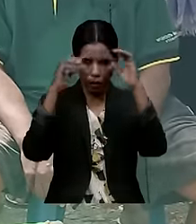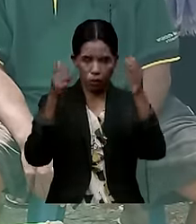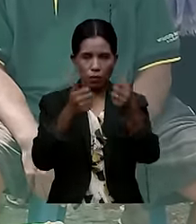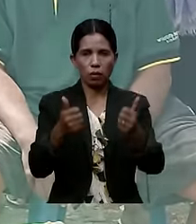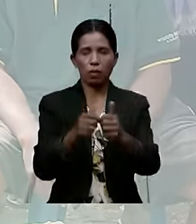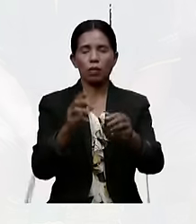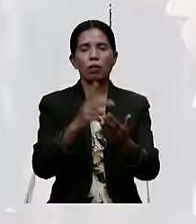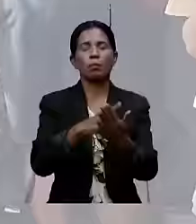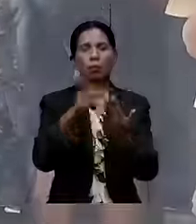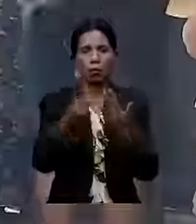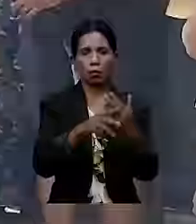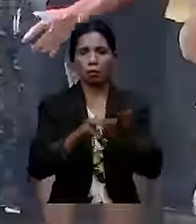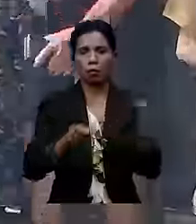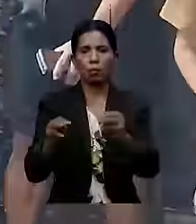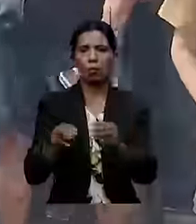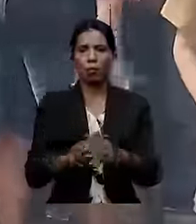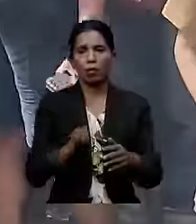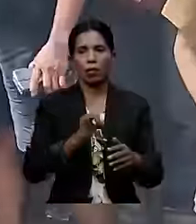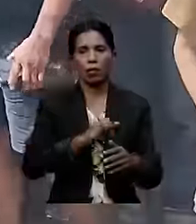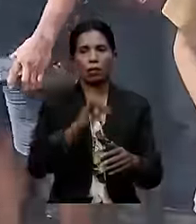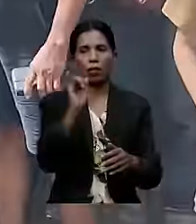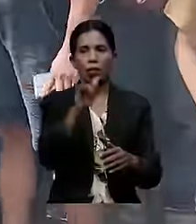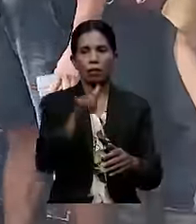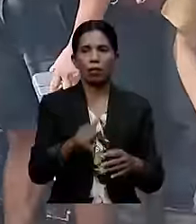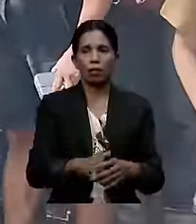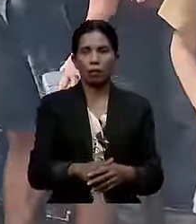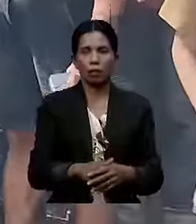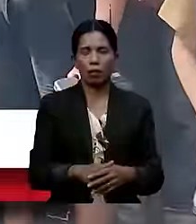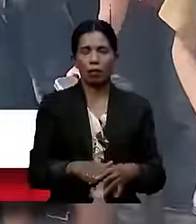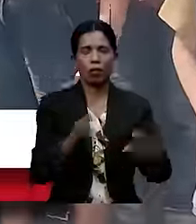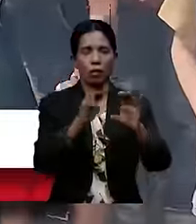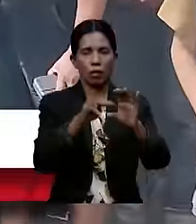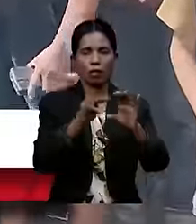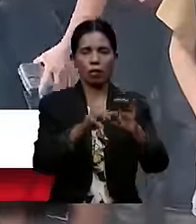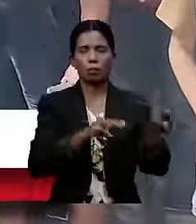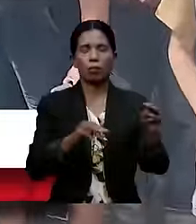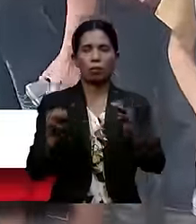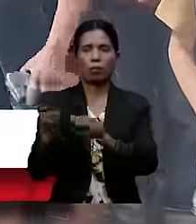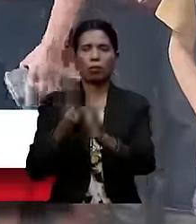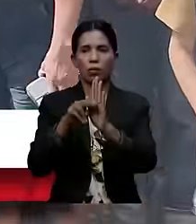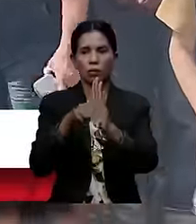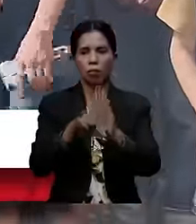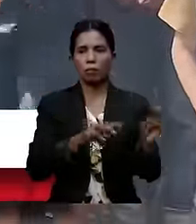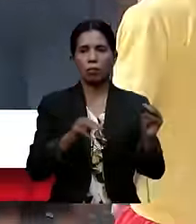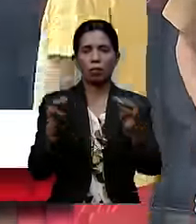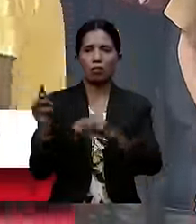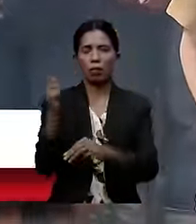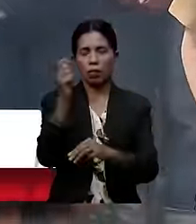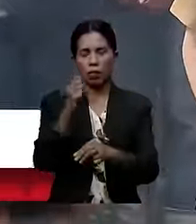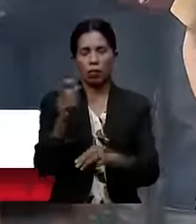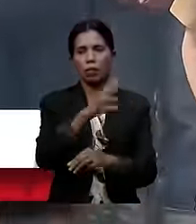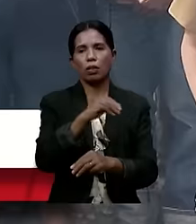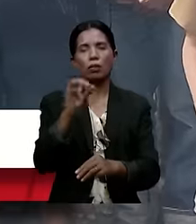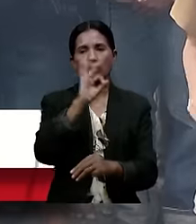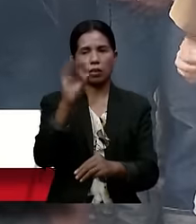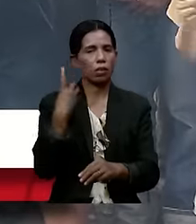muda loron pasar ni au lakon korra be pasar nebe maka autoridad muda fali ba terza no sesta